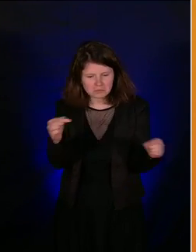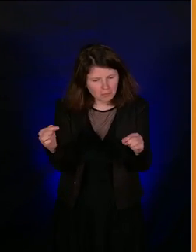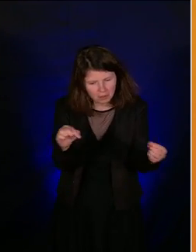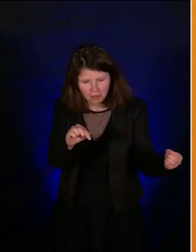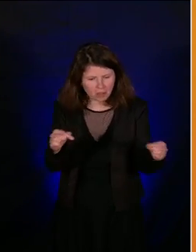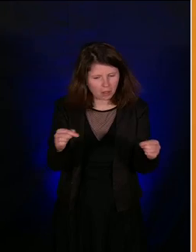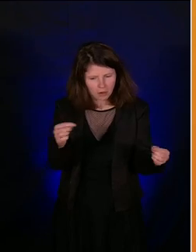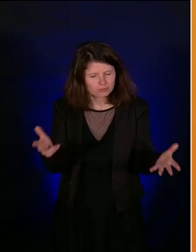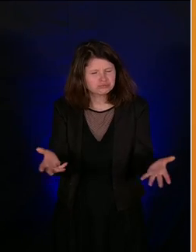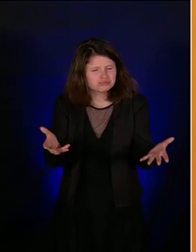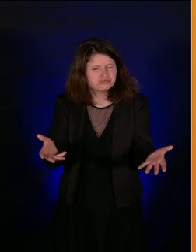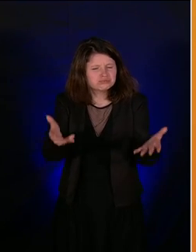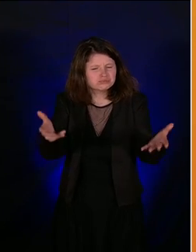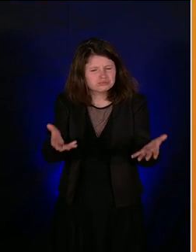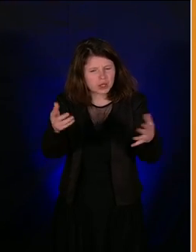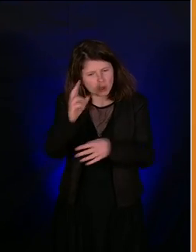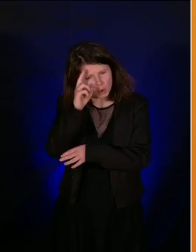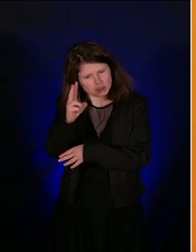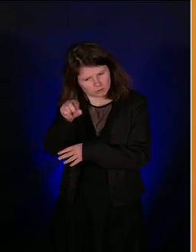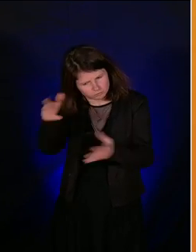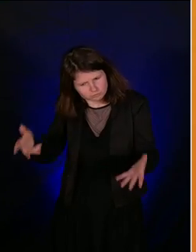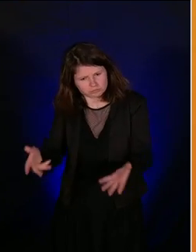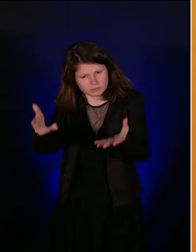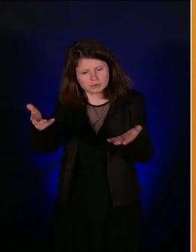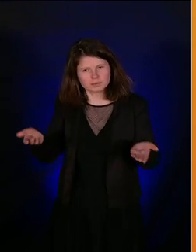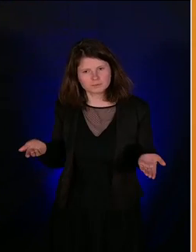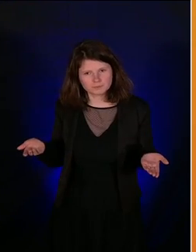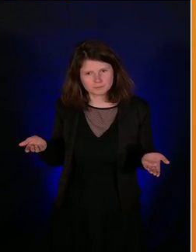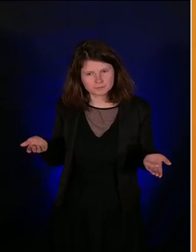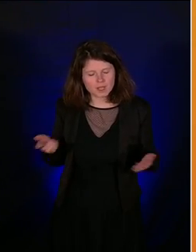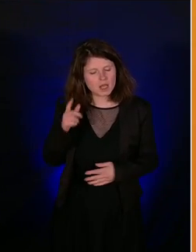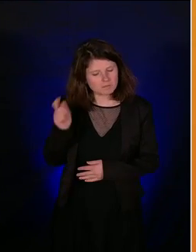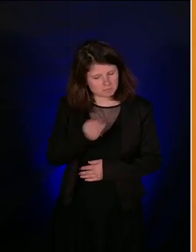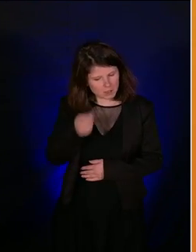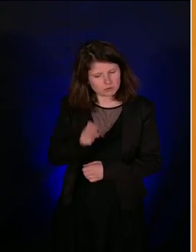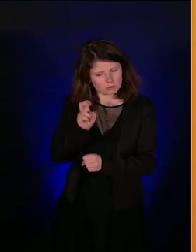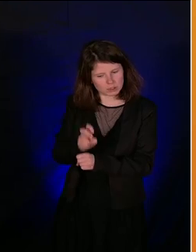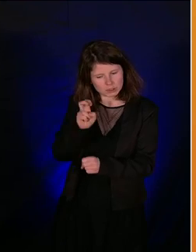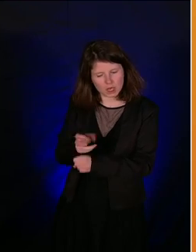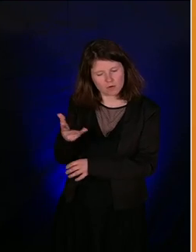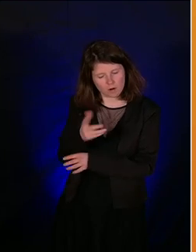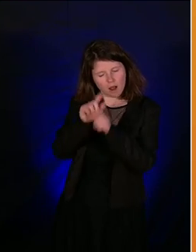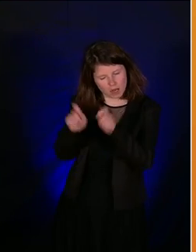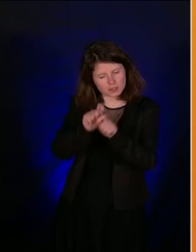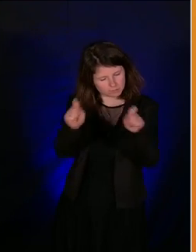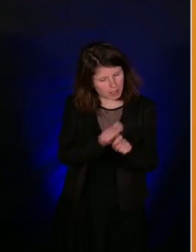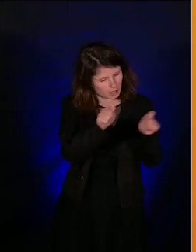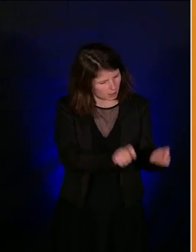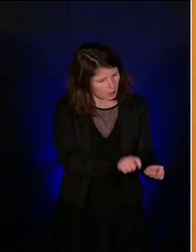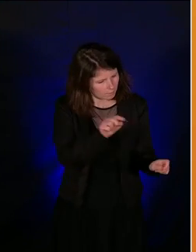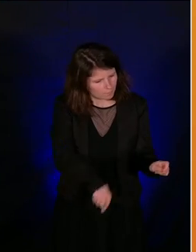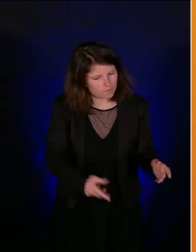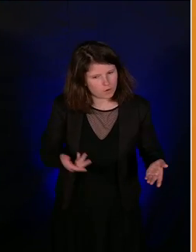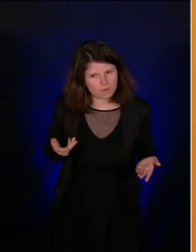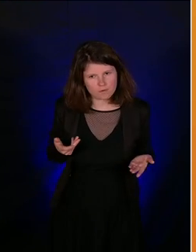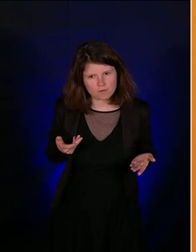contradictoire et la franchise tout en gardant évidemment un certain respect entre nous ainsi